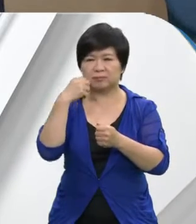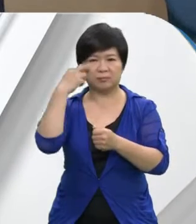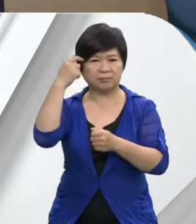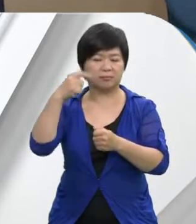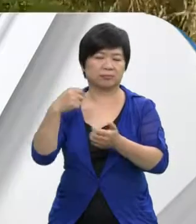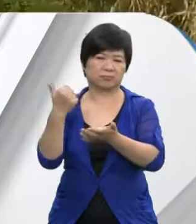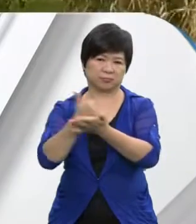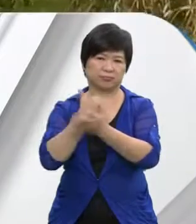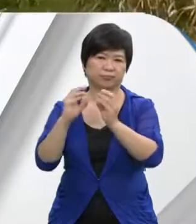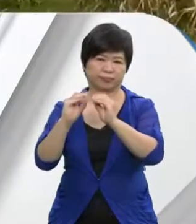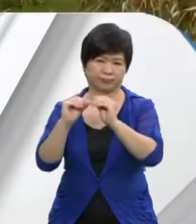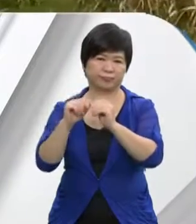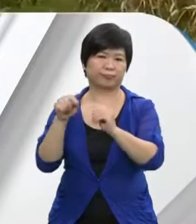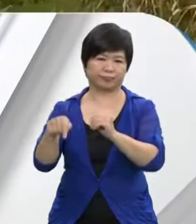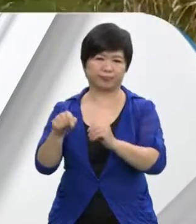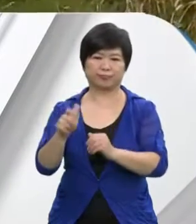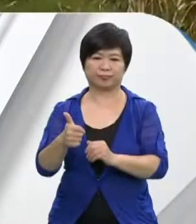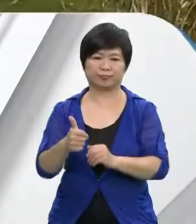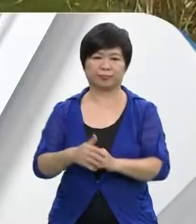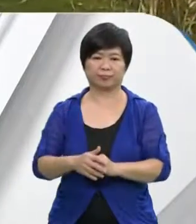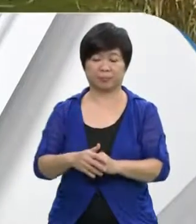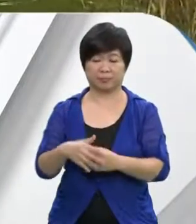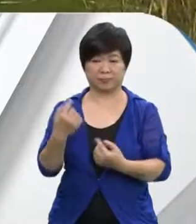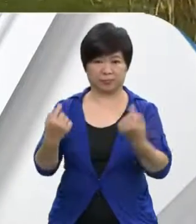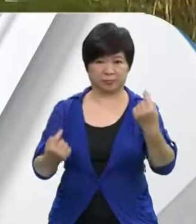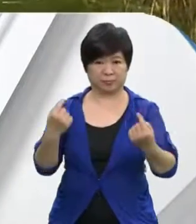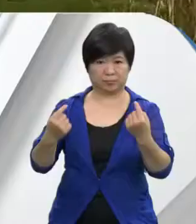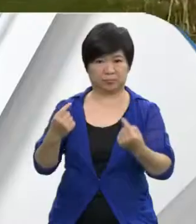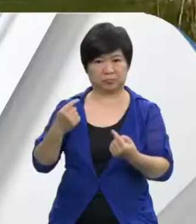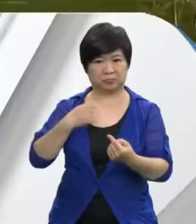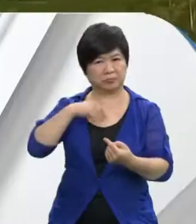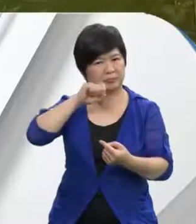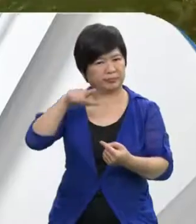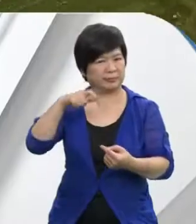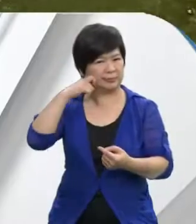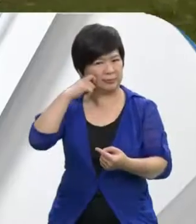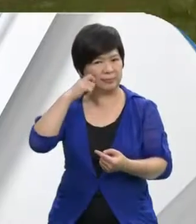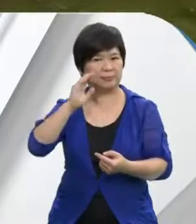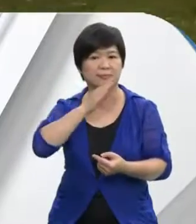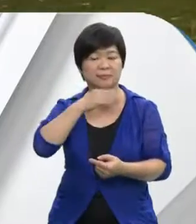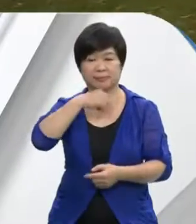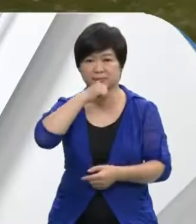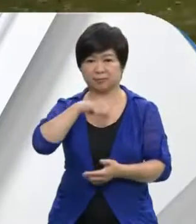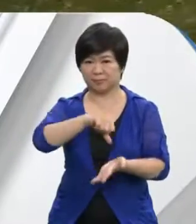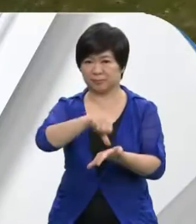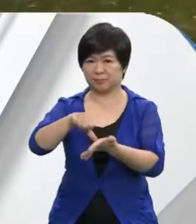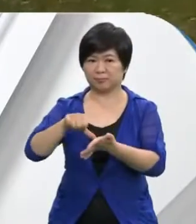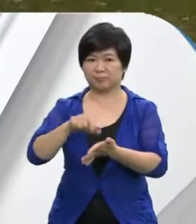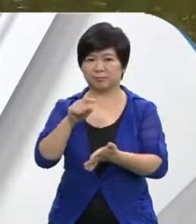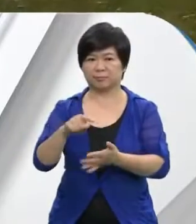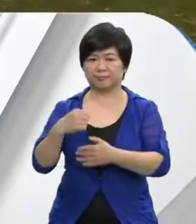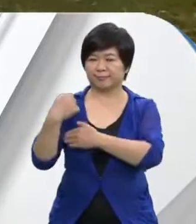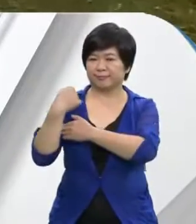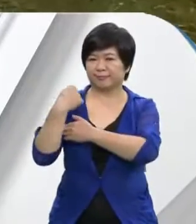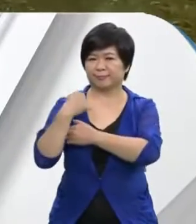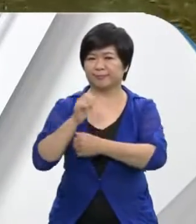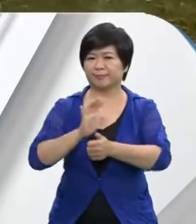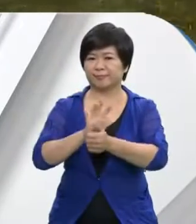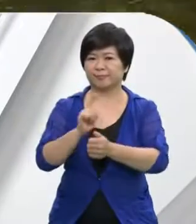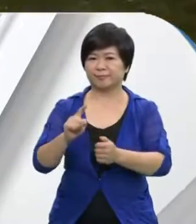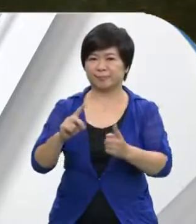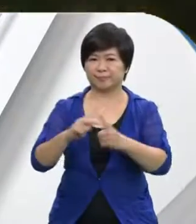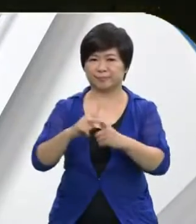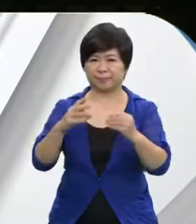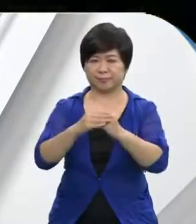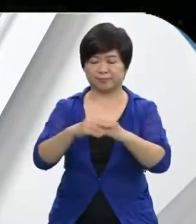麦才有办法。 同进口的麦粿类比，虽然表唔让人，不过伫台湾还是有人会出现伫嘴讲去做麦